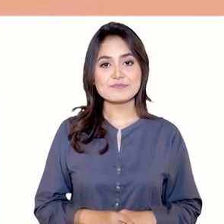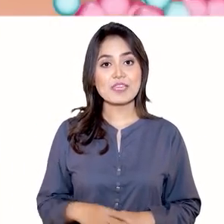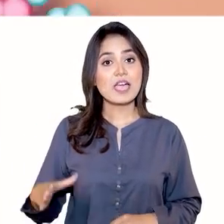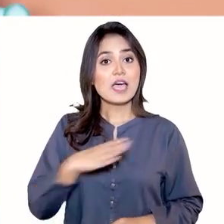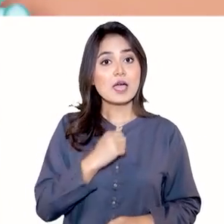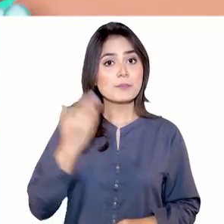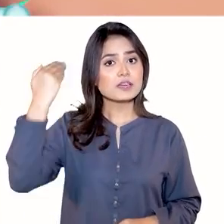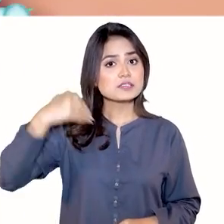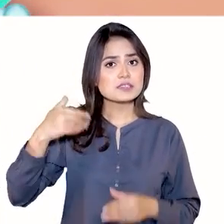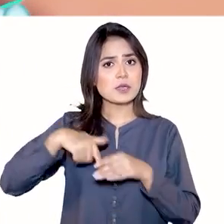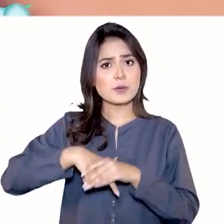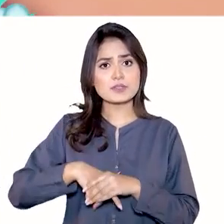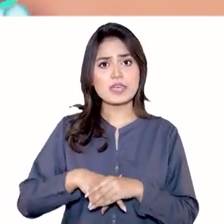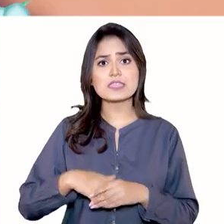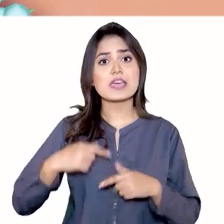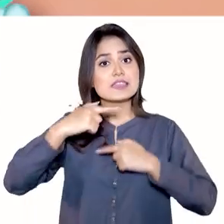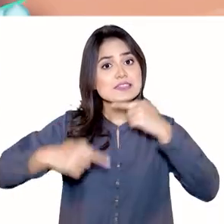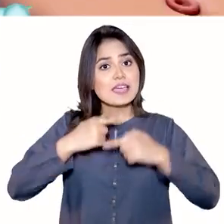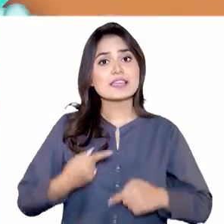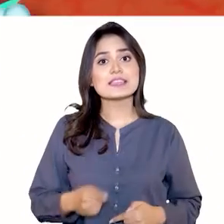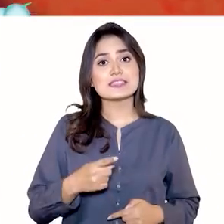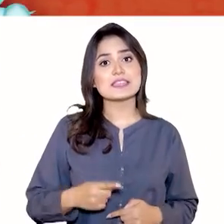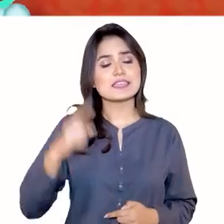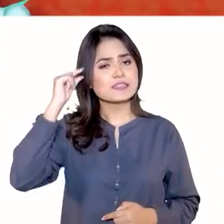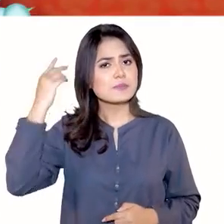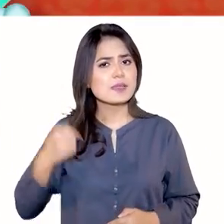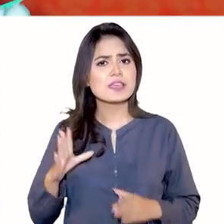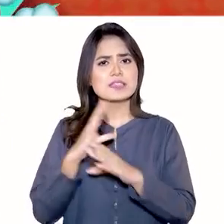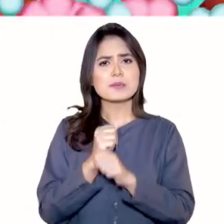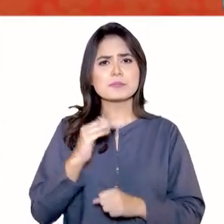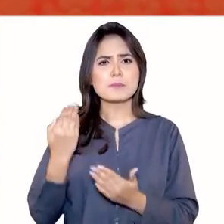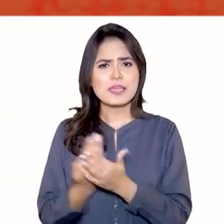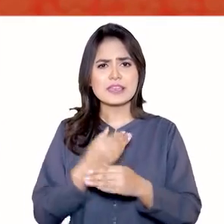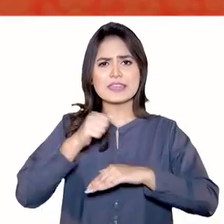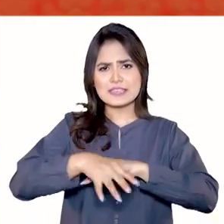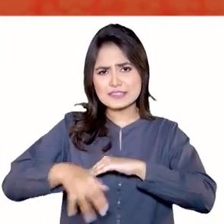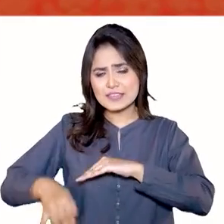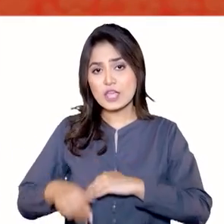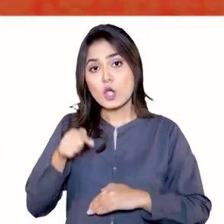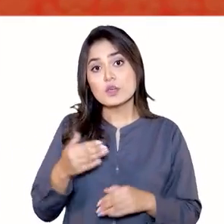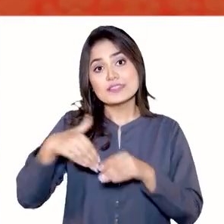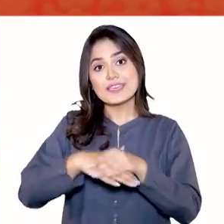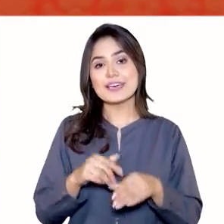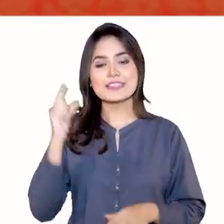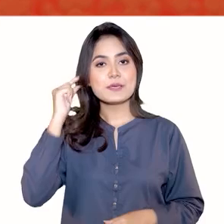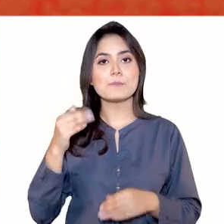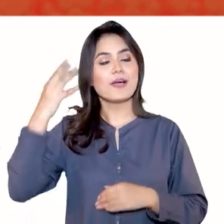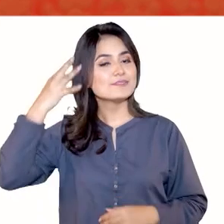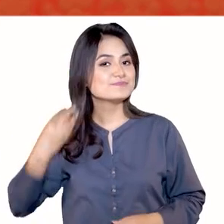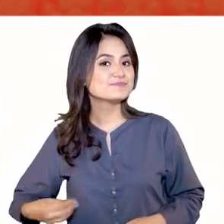हमारे जिस्म पर बाल साइकिल्स की सूरत में उगते हैं। सबसे पहले स्टेम सेल से नई जड़ें फूटती हैं, जिनसे फिर बाल बढ़ने लगते